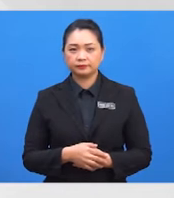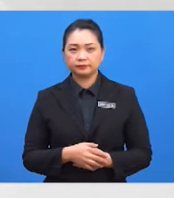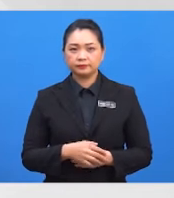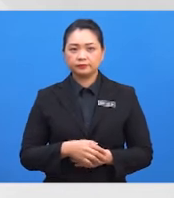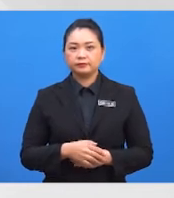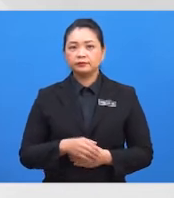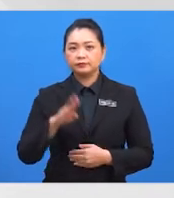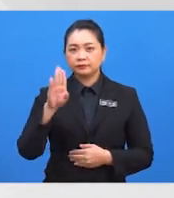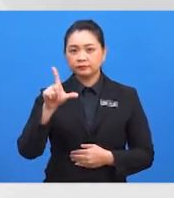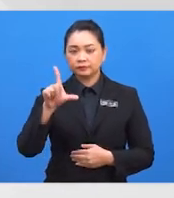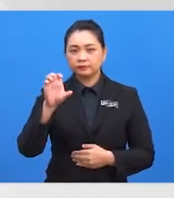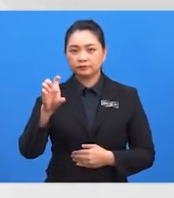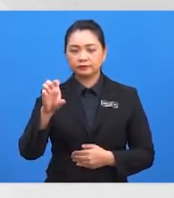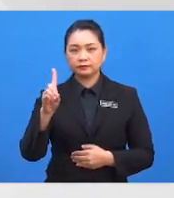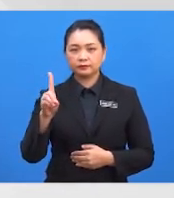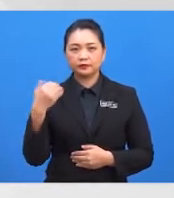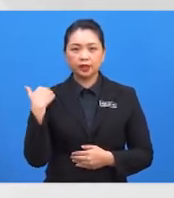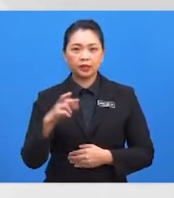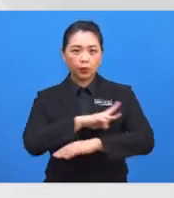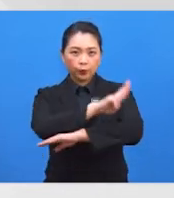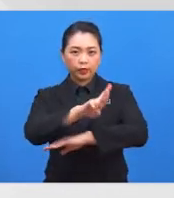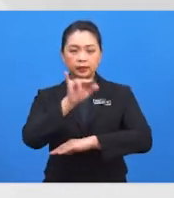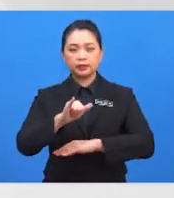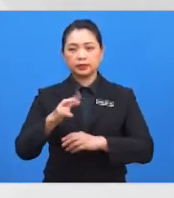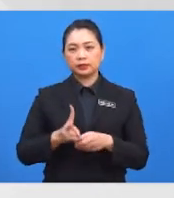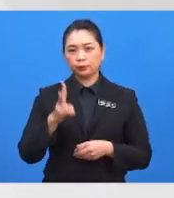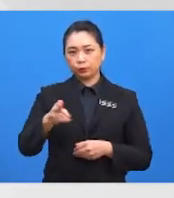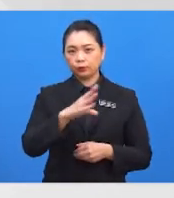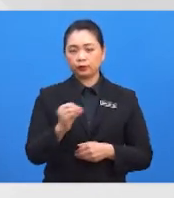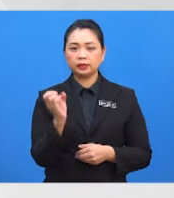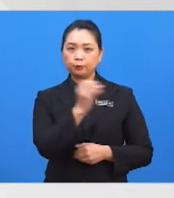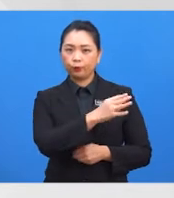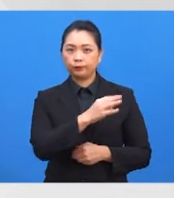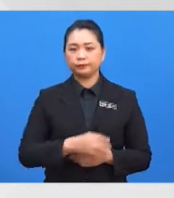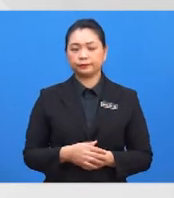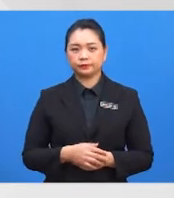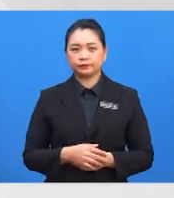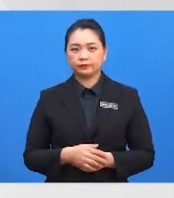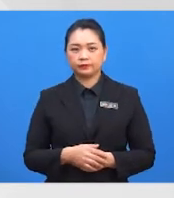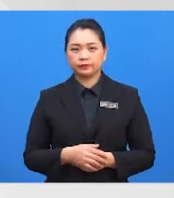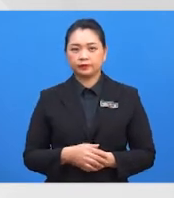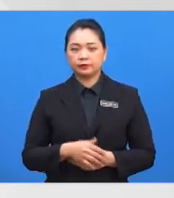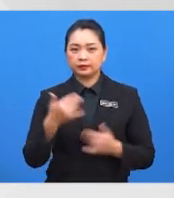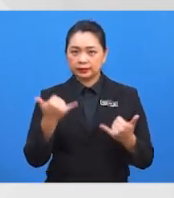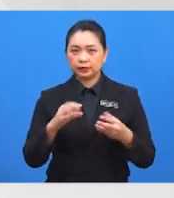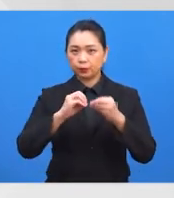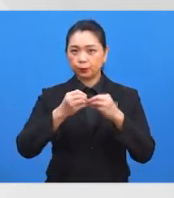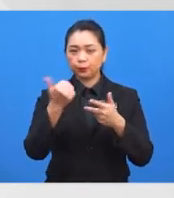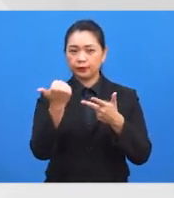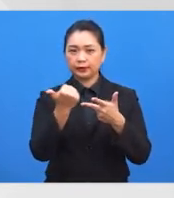Manakala, bleed adalah ruangan yang akan dipotong dan dibuang. Soalan